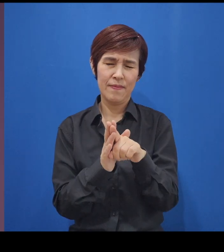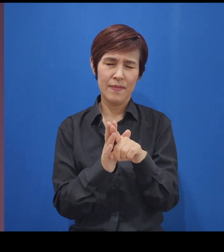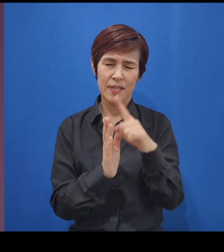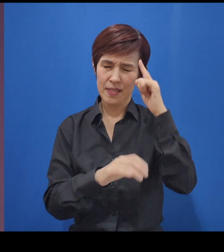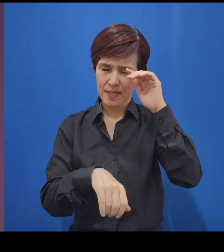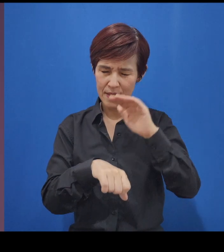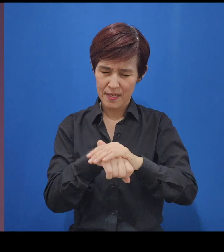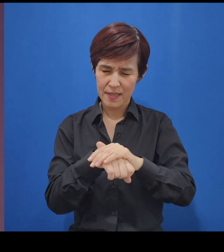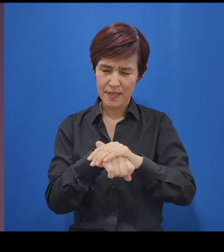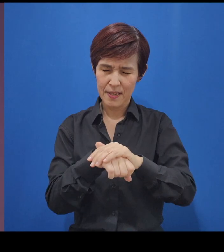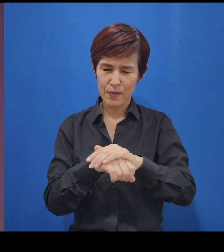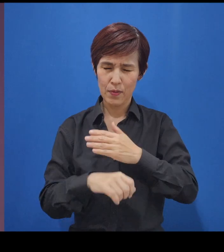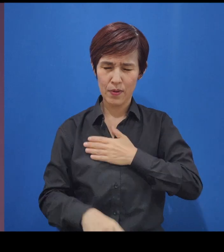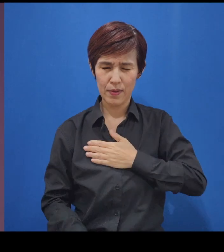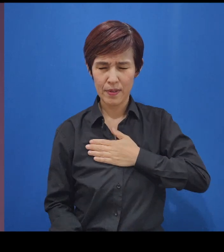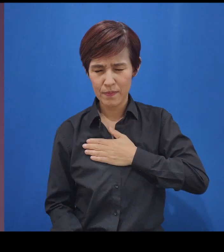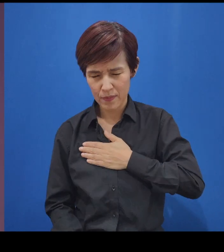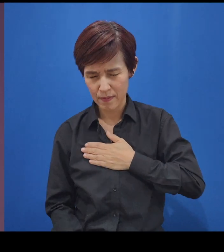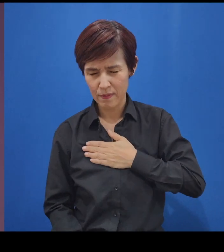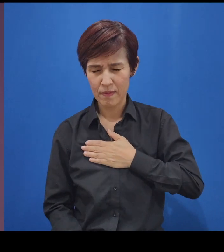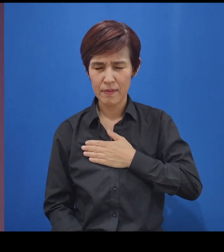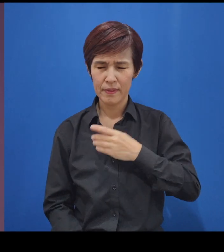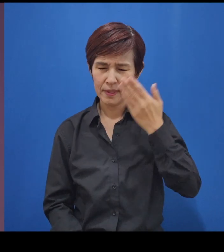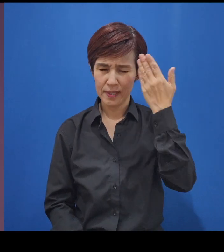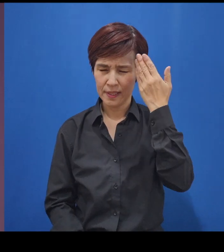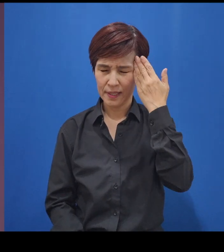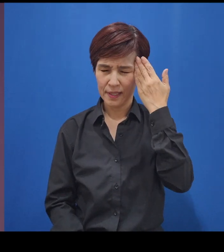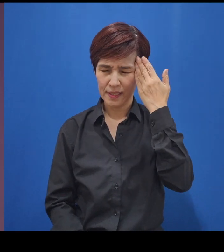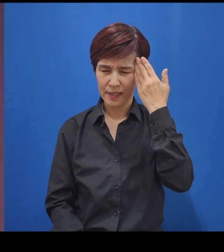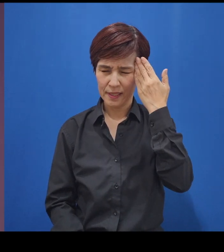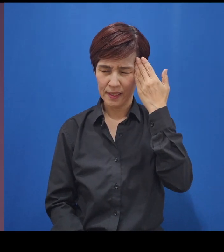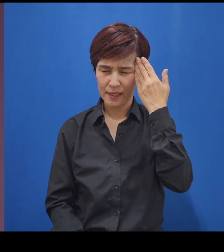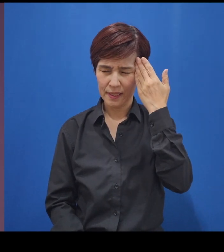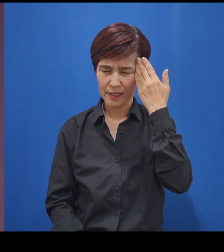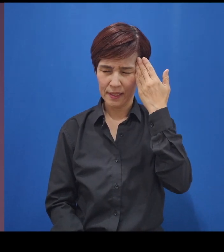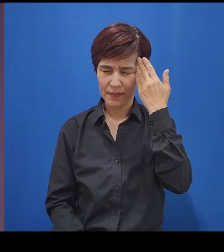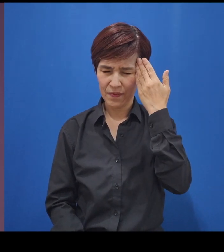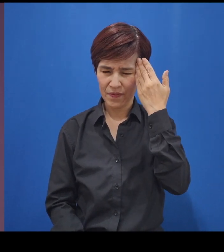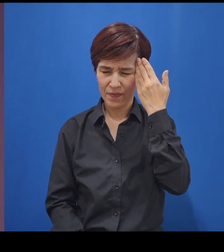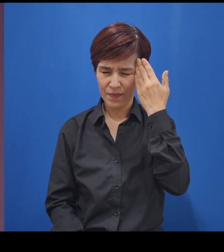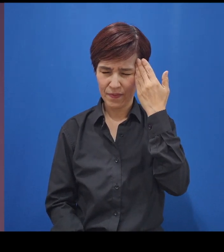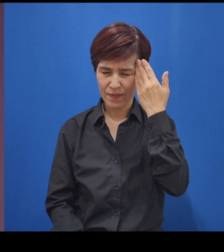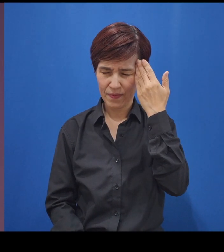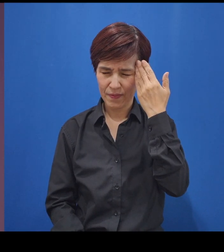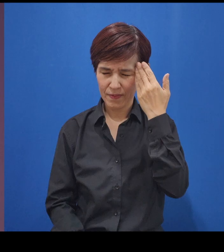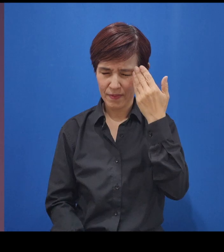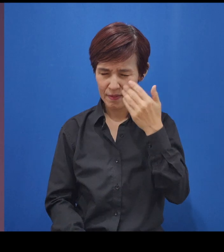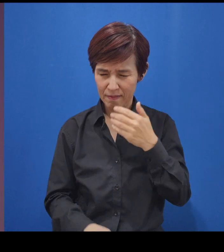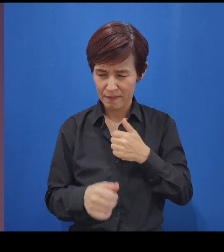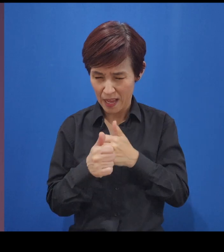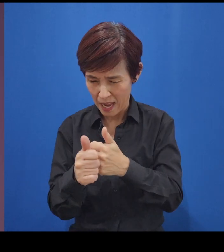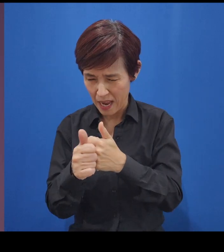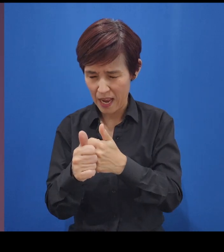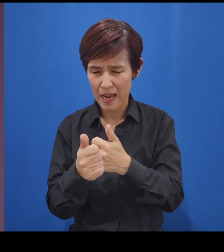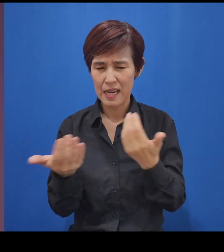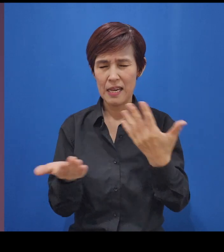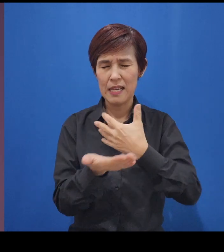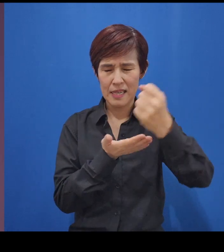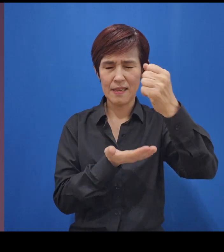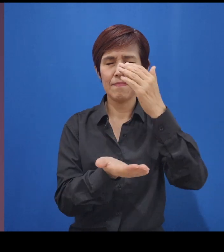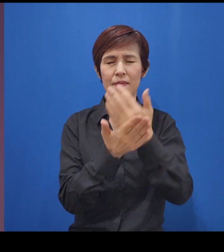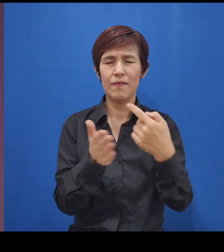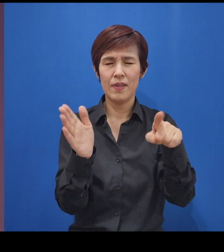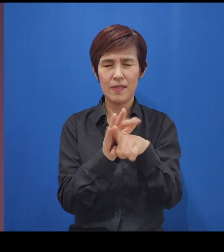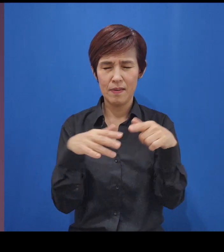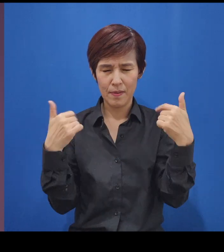마음의 지혜와 감정과 내 지식을 붙들다가 직무 빼앗기는 일이 없도록 날마다